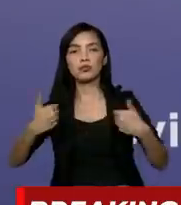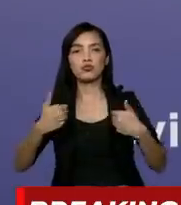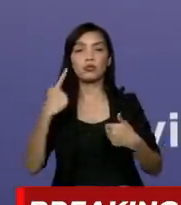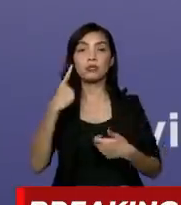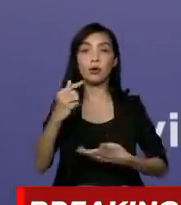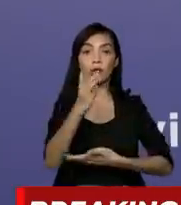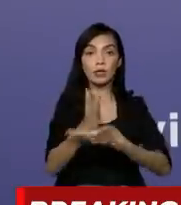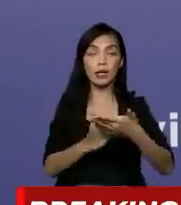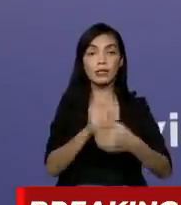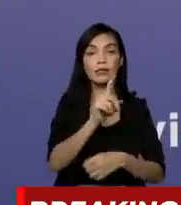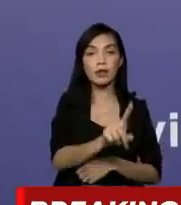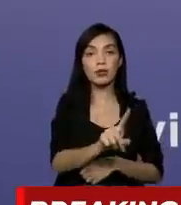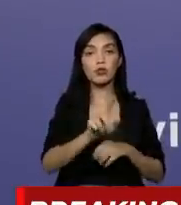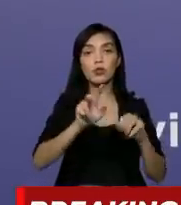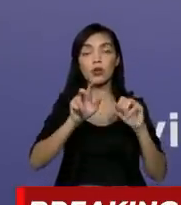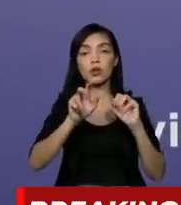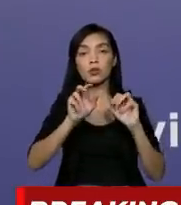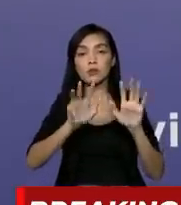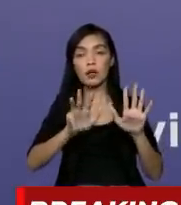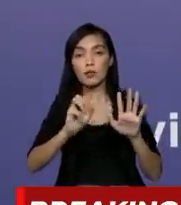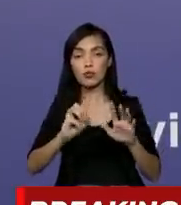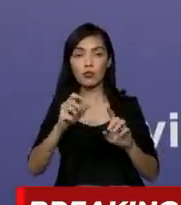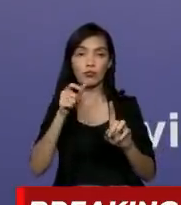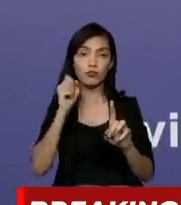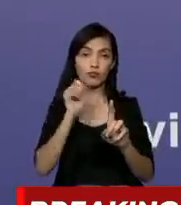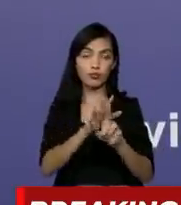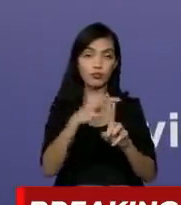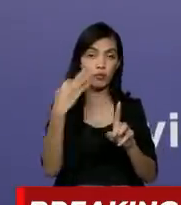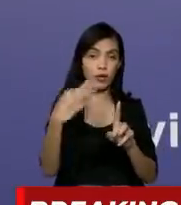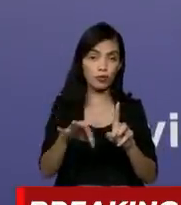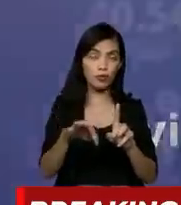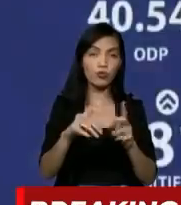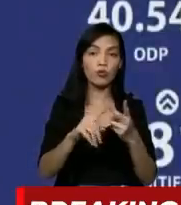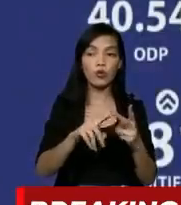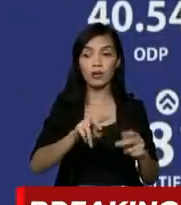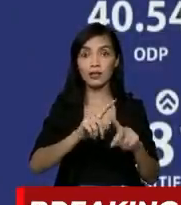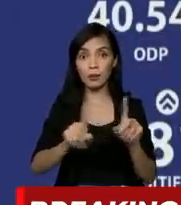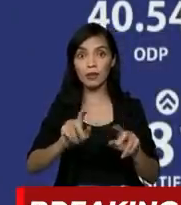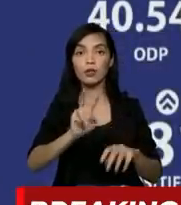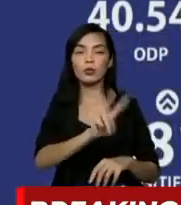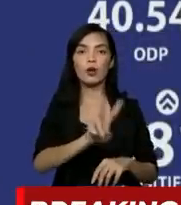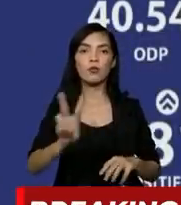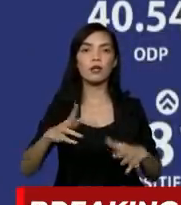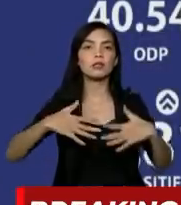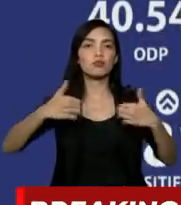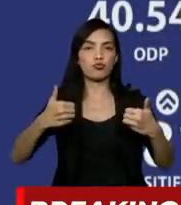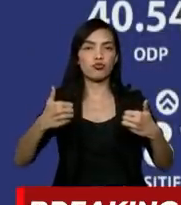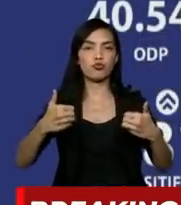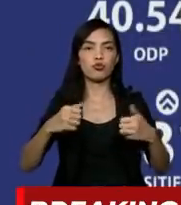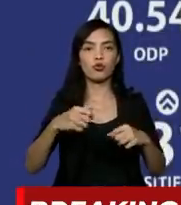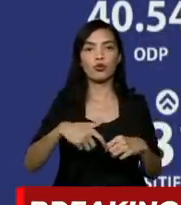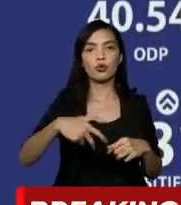Tengah 197 kasus baru dan 22 sembuh di